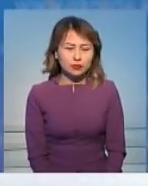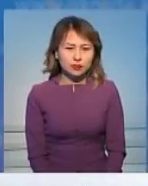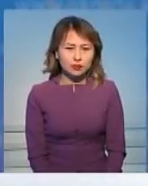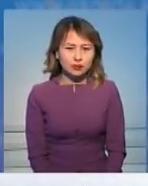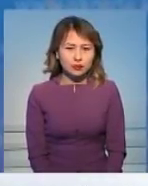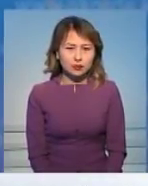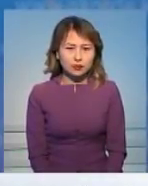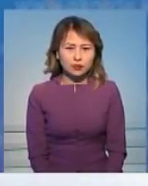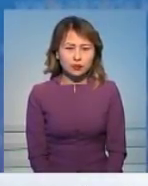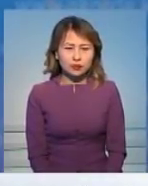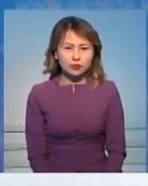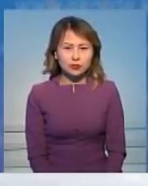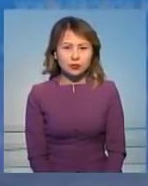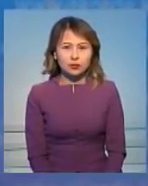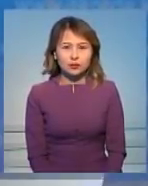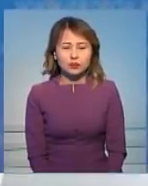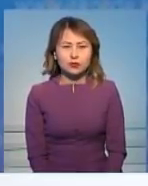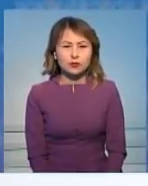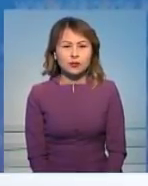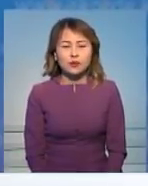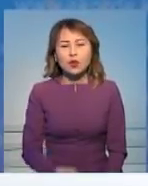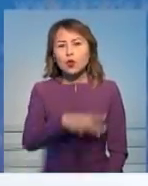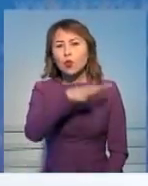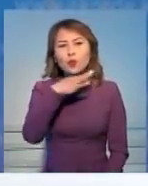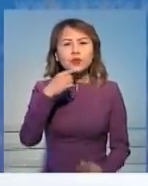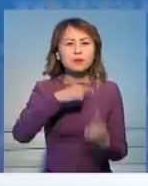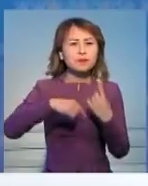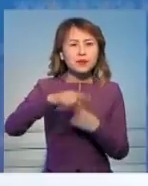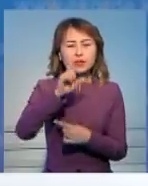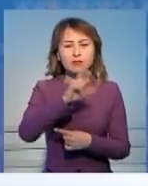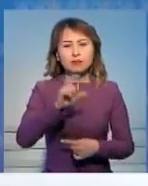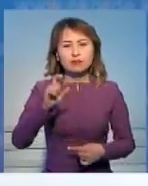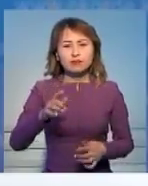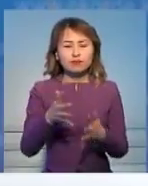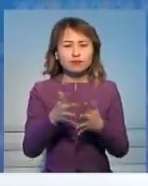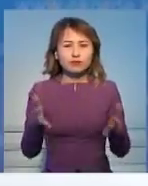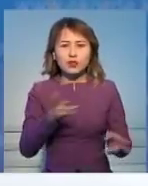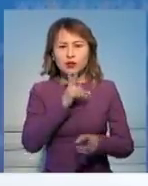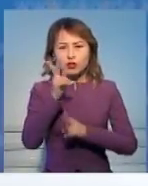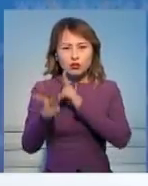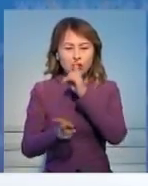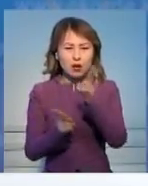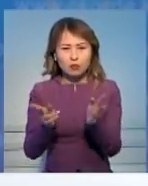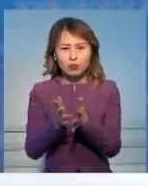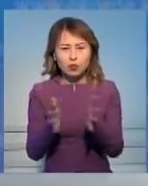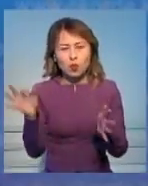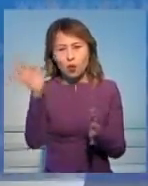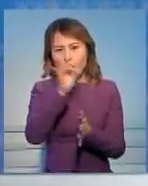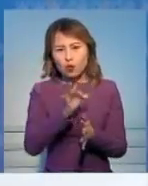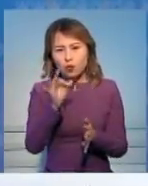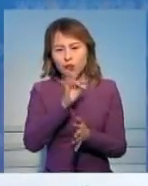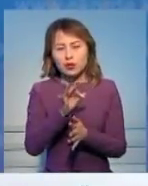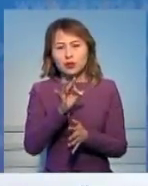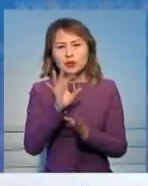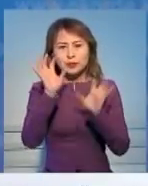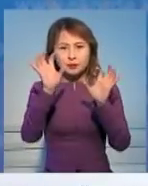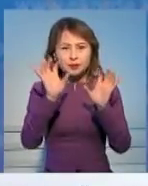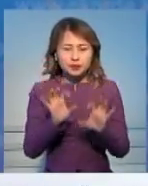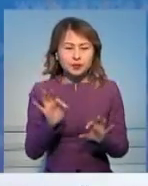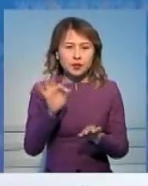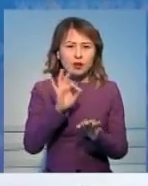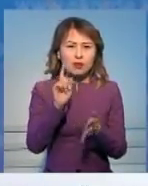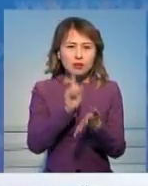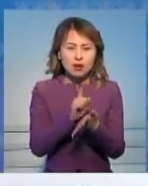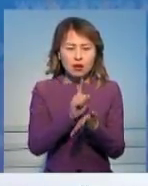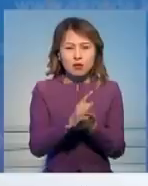Многие бизнесмены знают и жалуются на то, что... Көптеген кәсіпкерлер табиғи монополия мен квазимемлекеттік сектор субъектілері бизнеске белгіленген